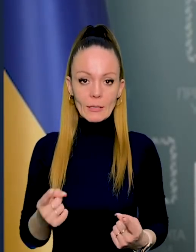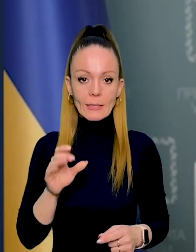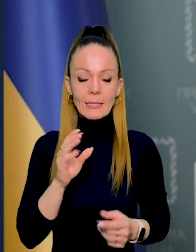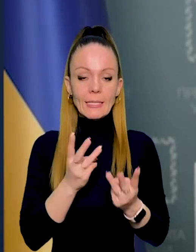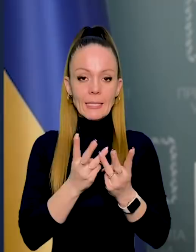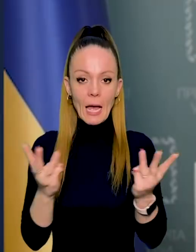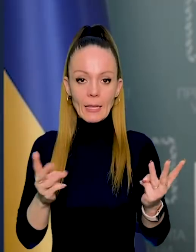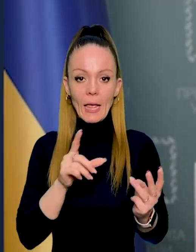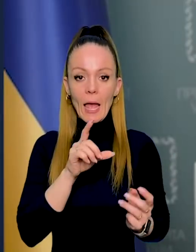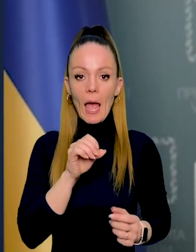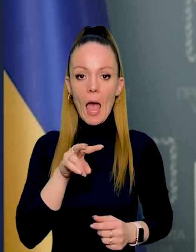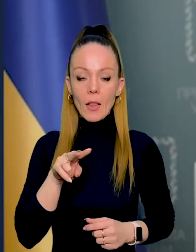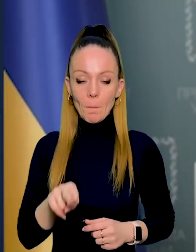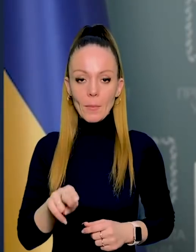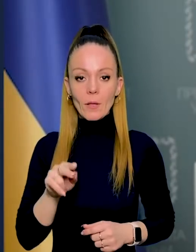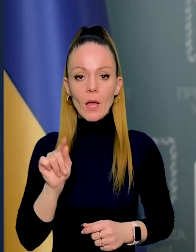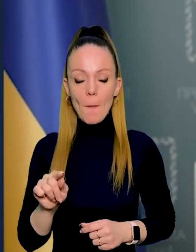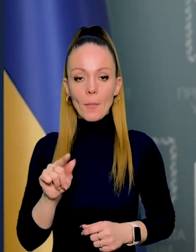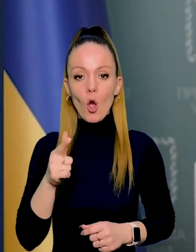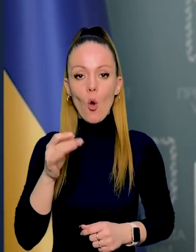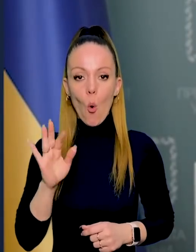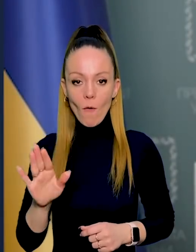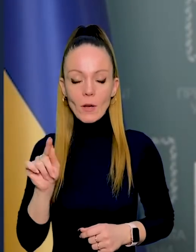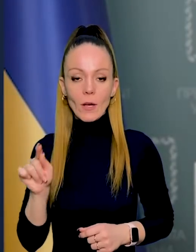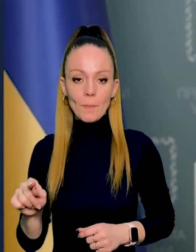процес, створений сайт